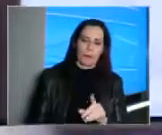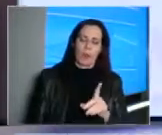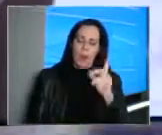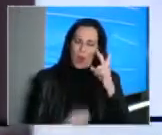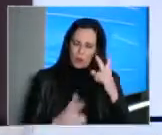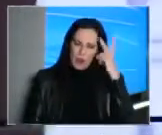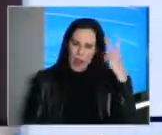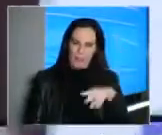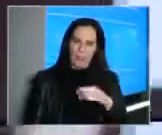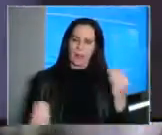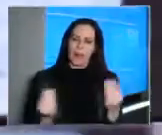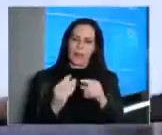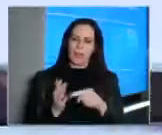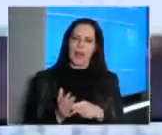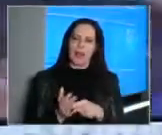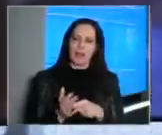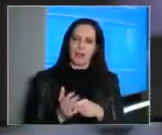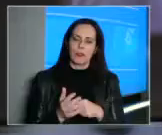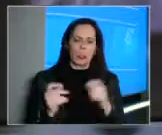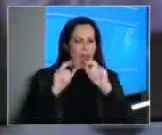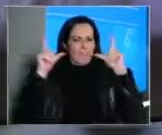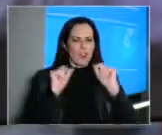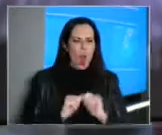שחשוב להבין גם את העניין של ההפתעות.